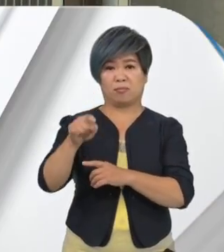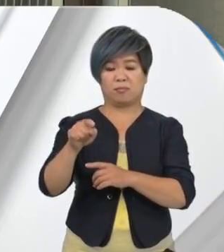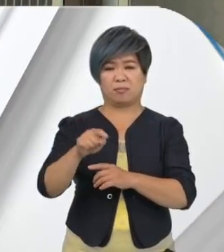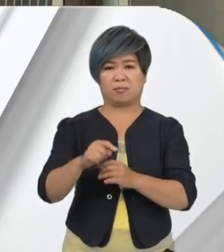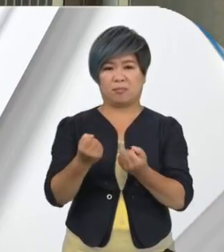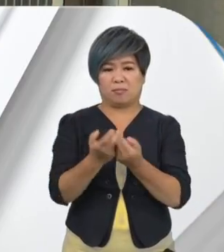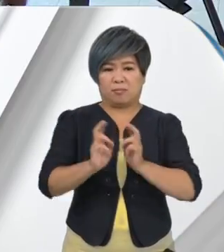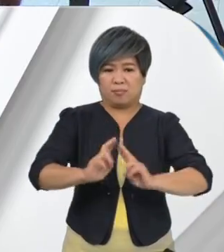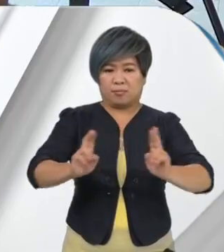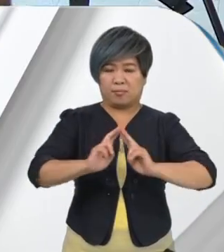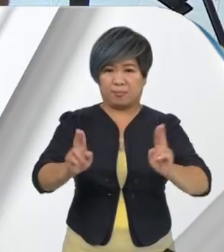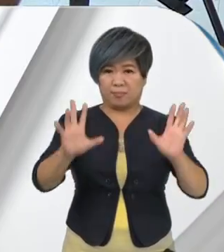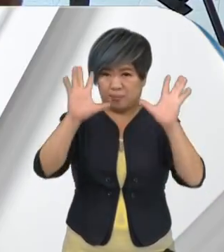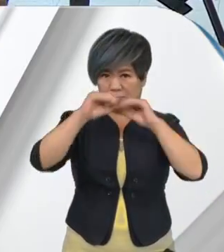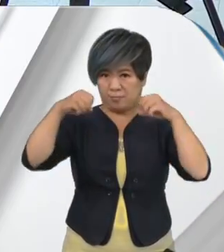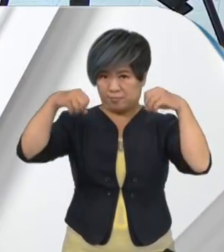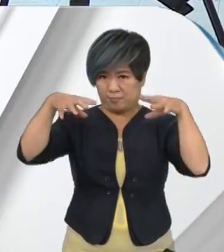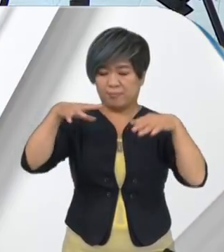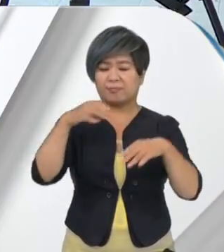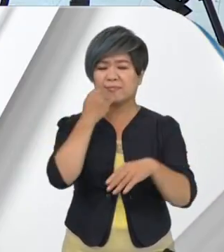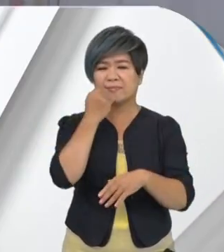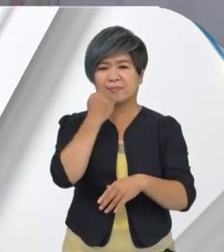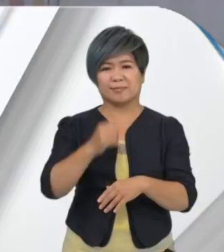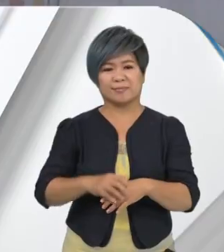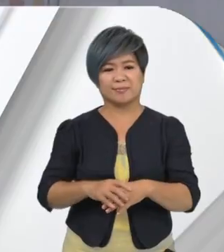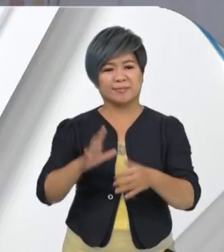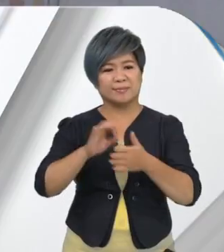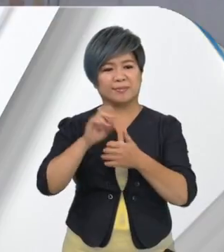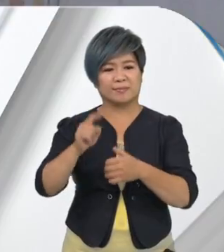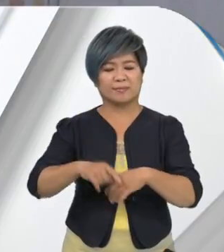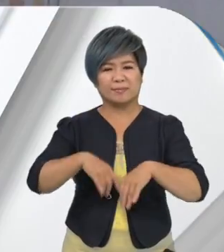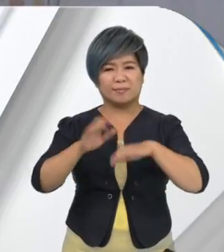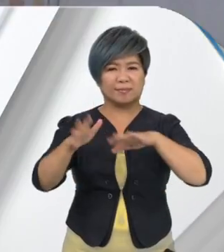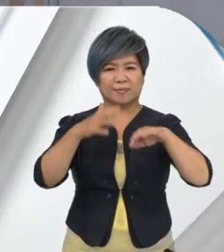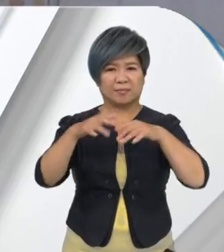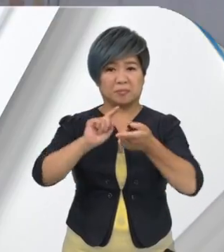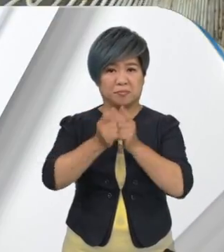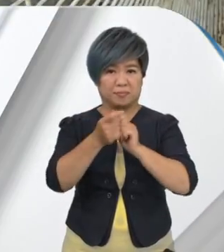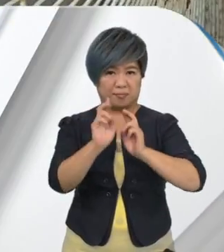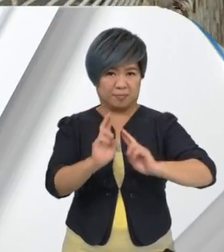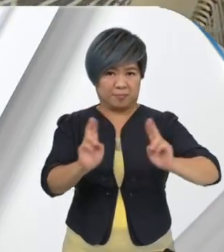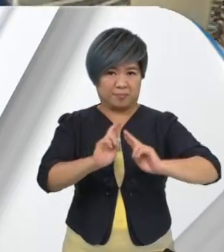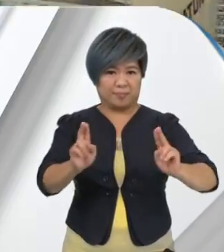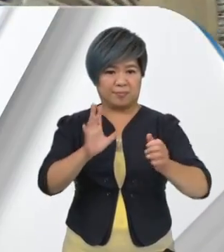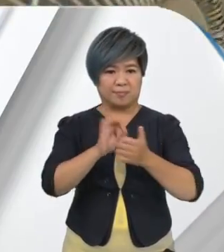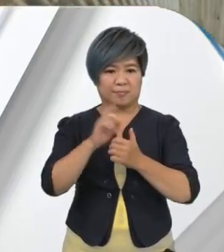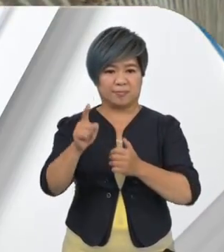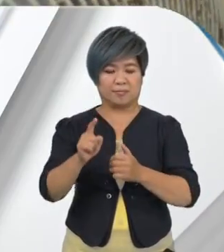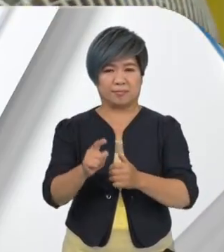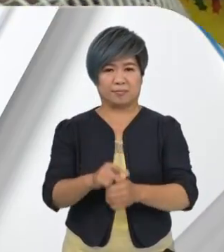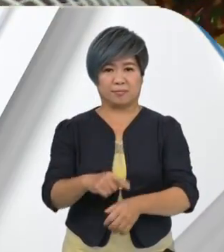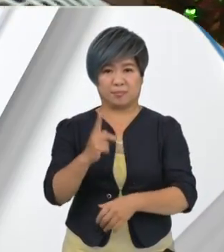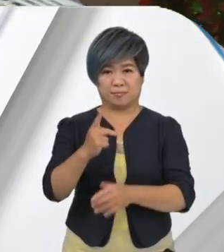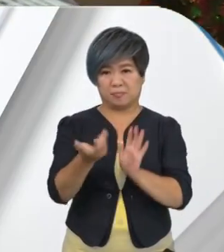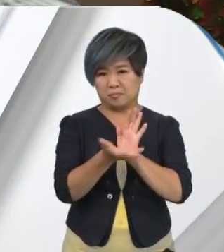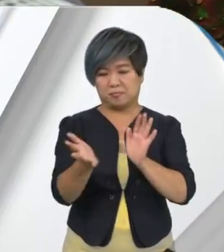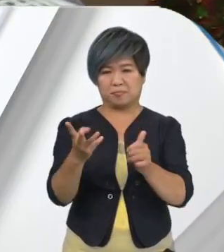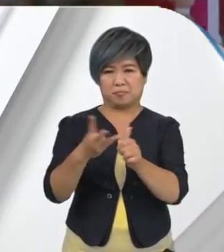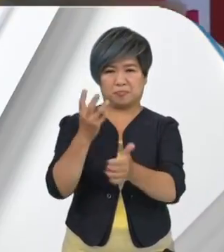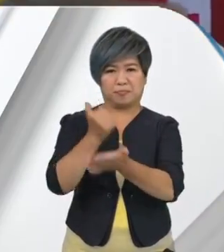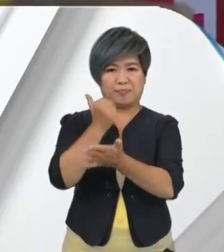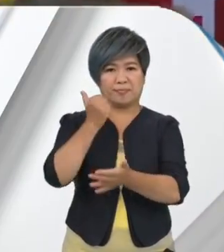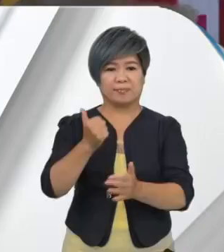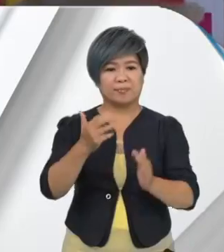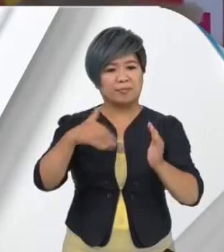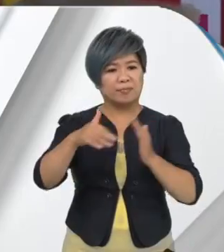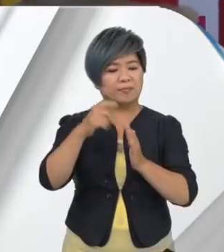上就会发亮。 学生的团队也把用风驰天神为主题，得到全国科展第三名的好成绩。学校